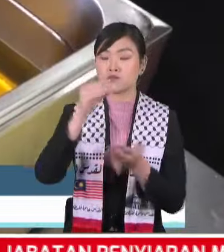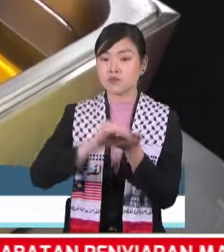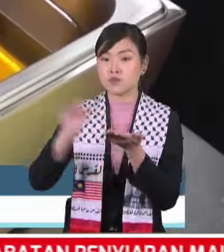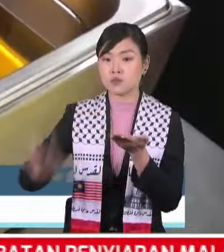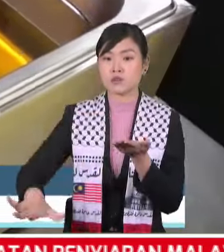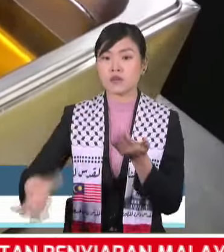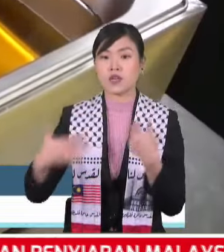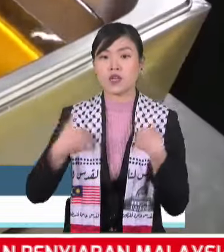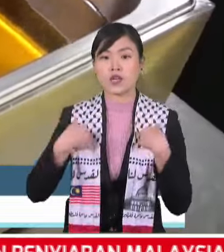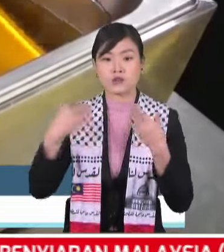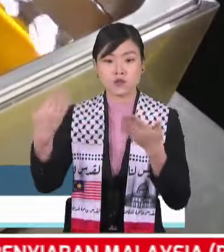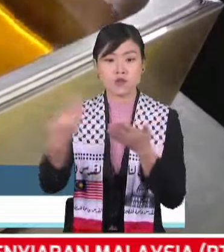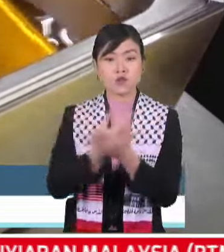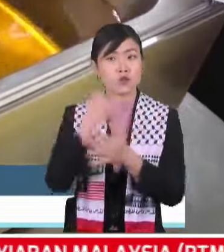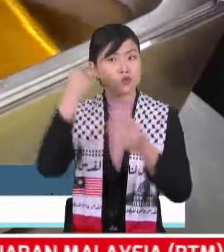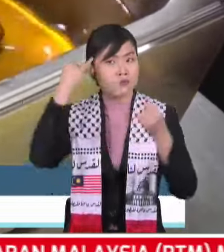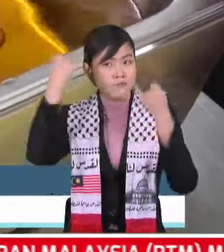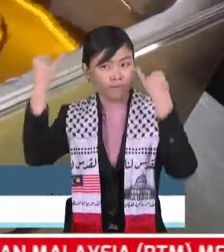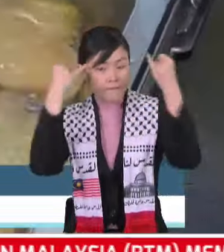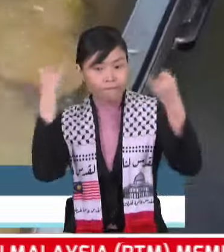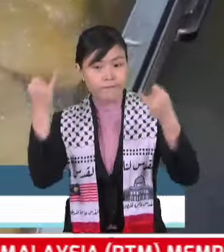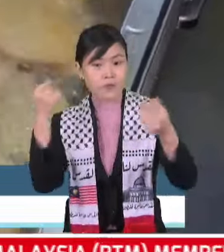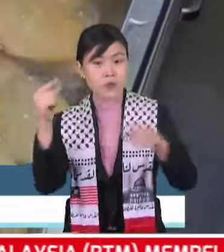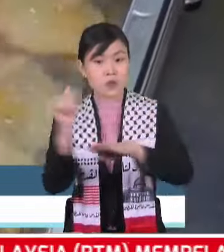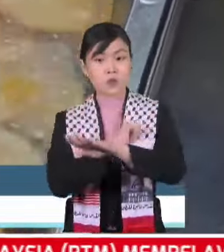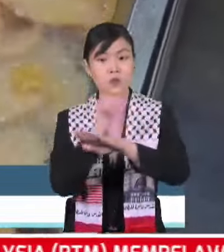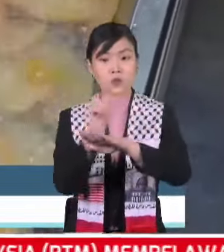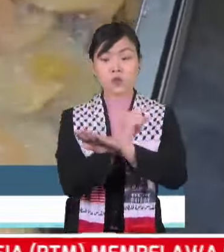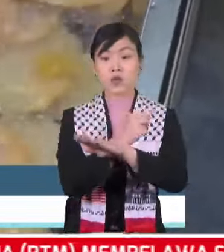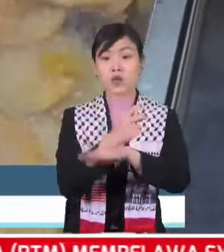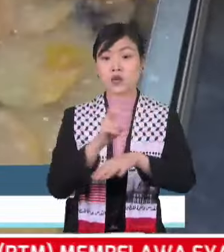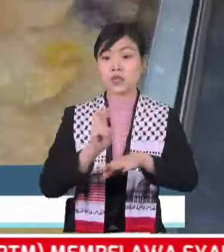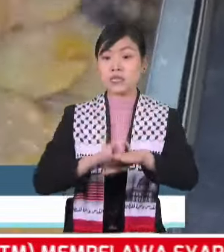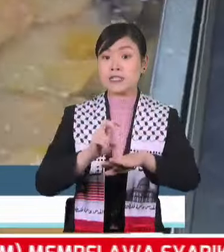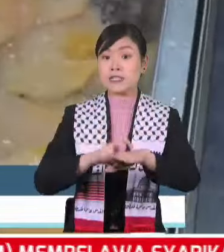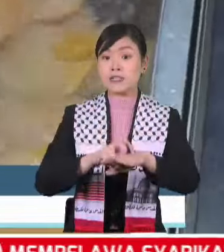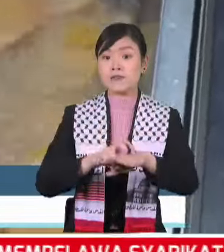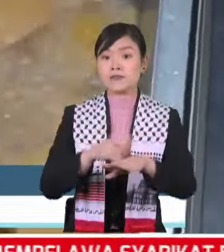menghasilkan inovasi produk terbaharu menggunakan bahan utama